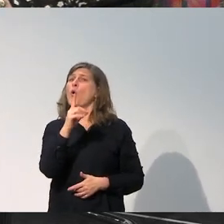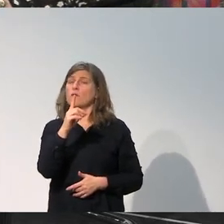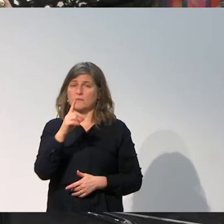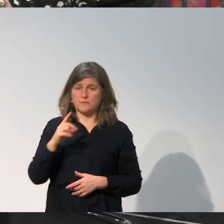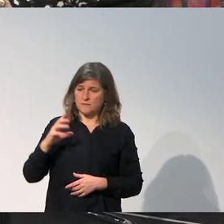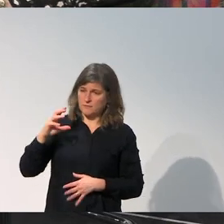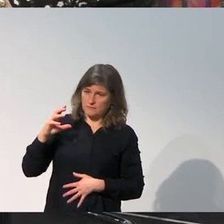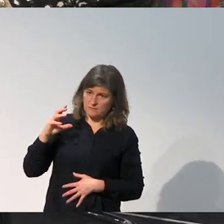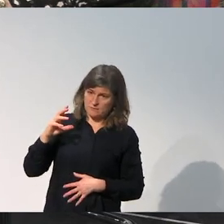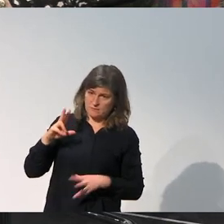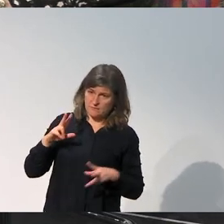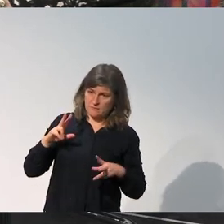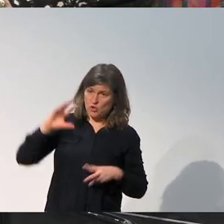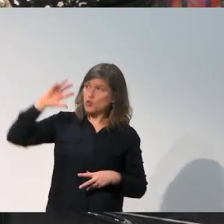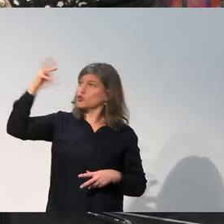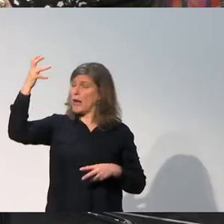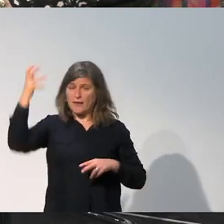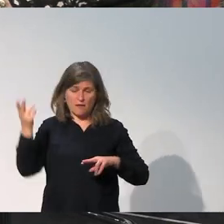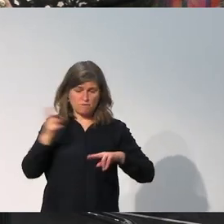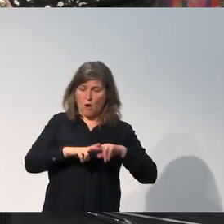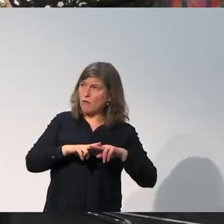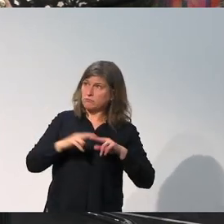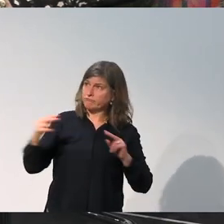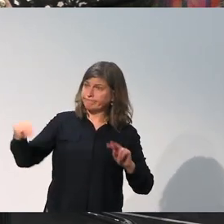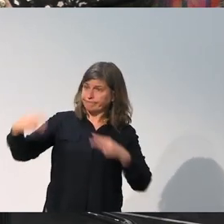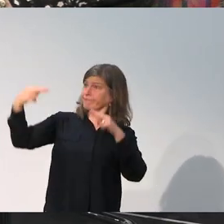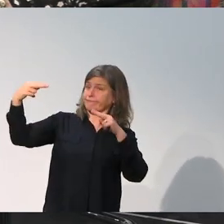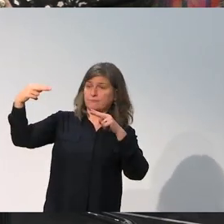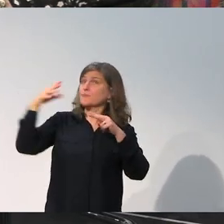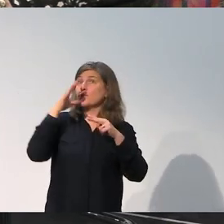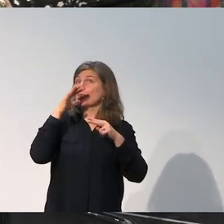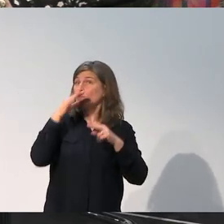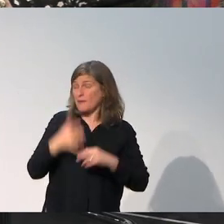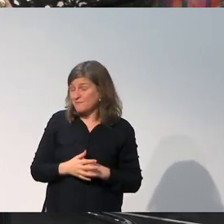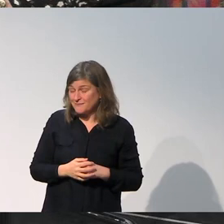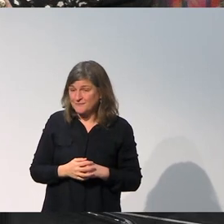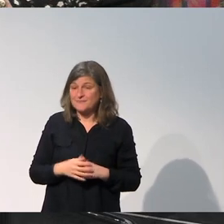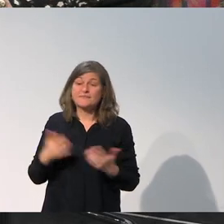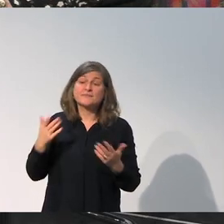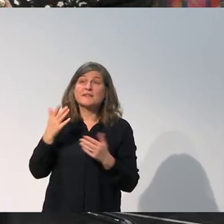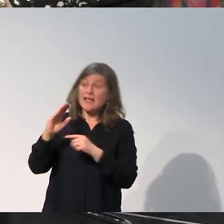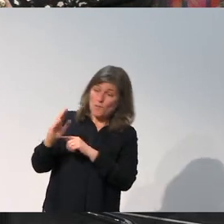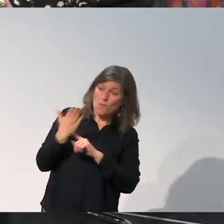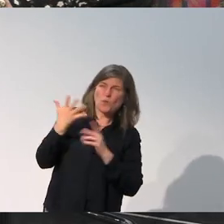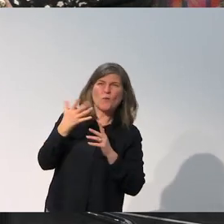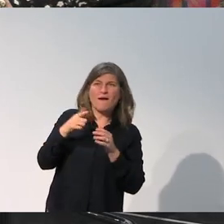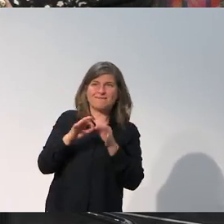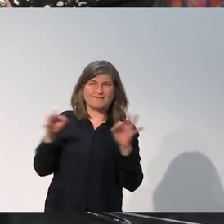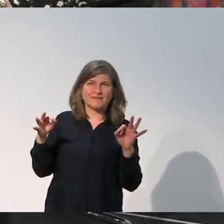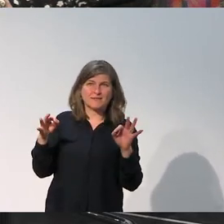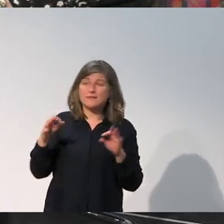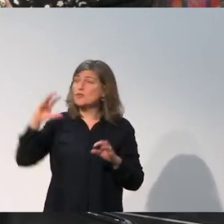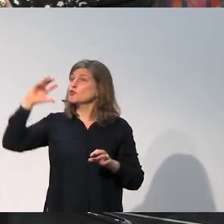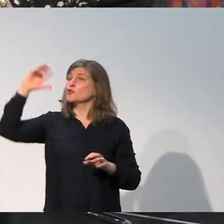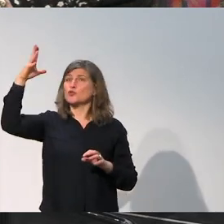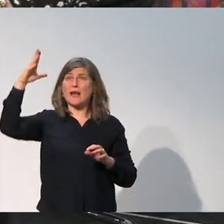face, et qui, en fait, nous dit quelque chose d'assez simple. En fait, le soleil comme